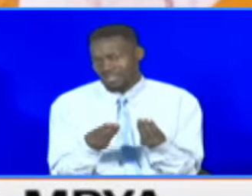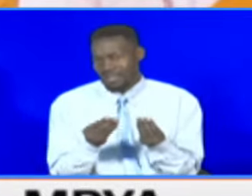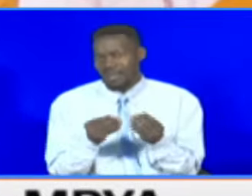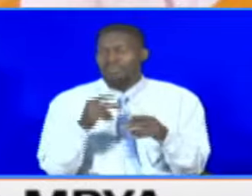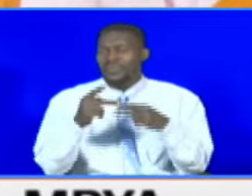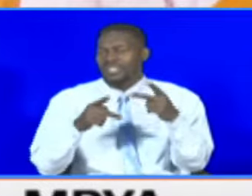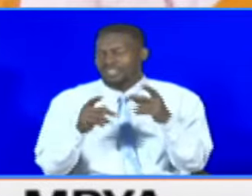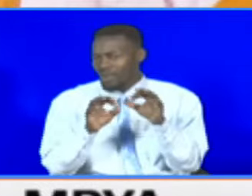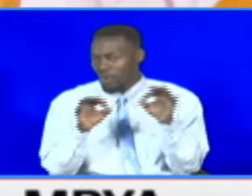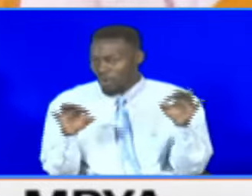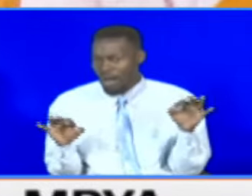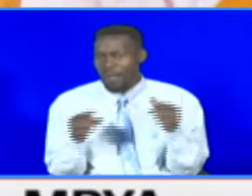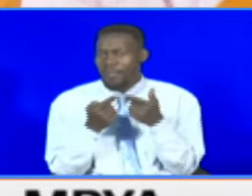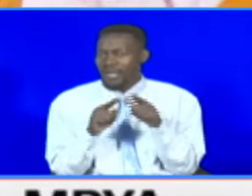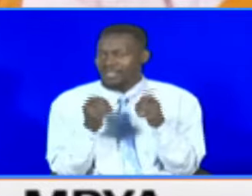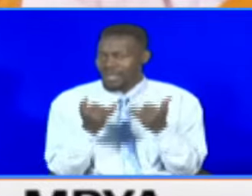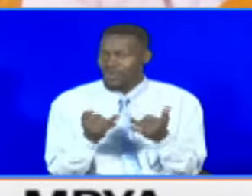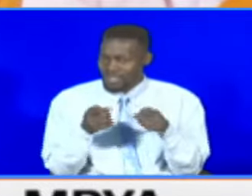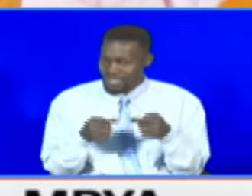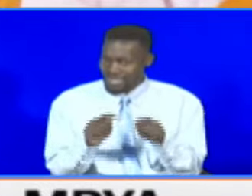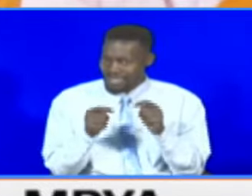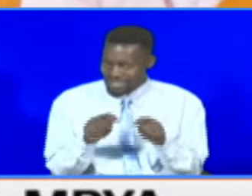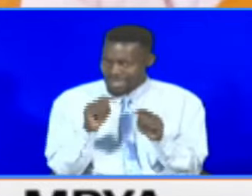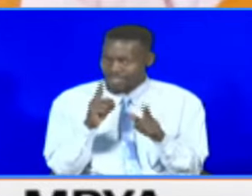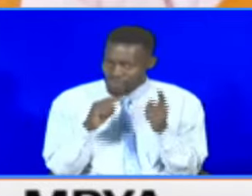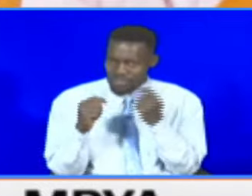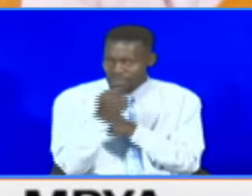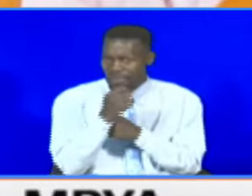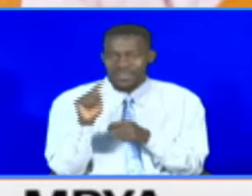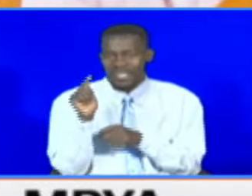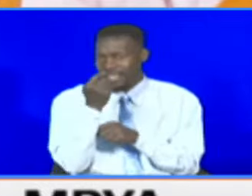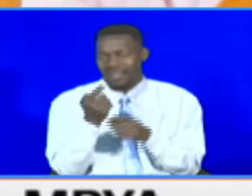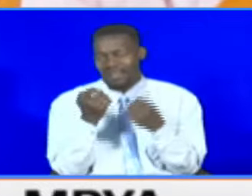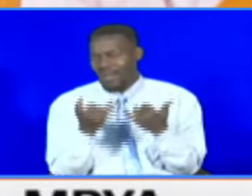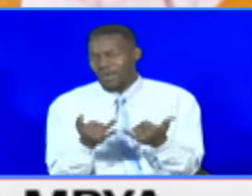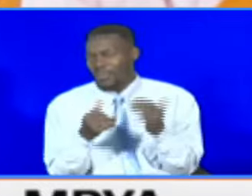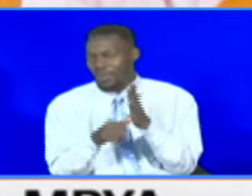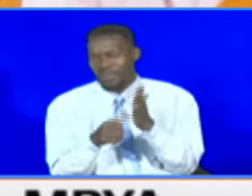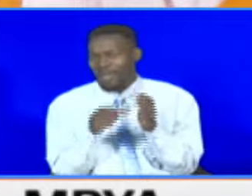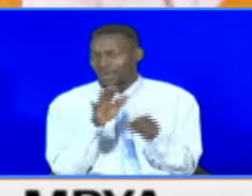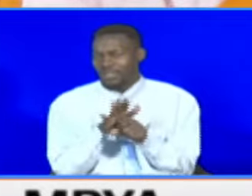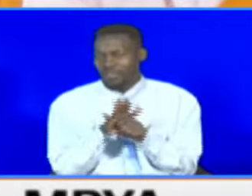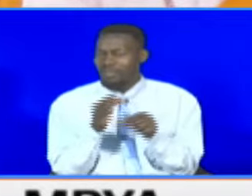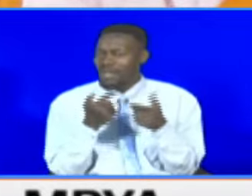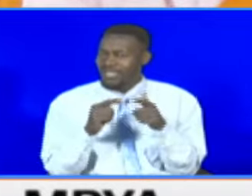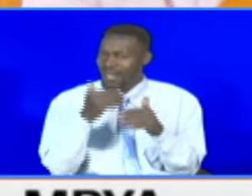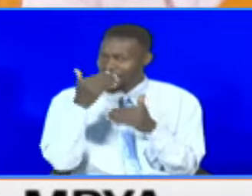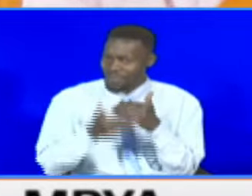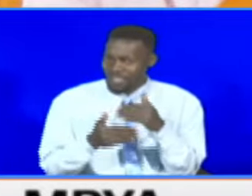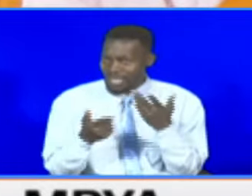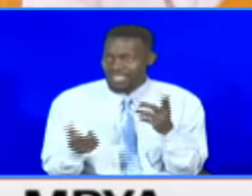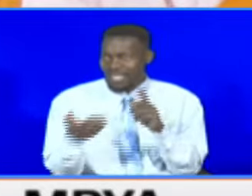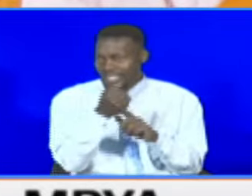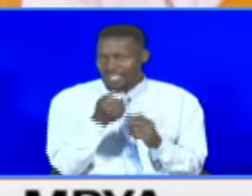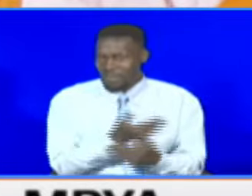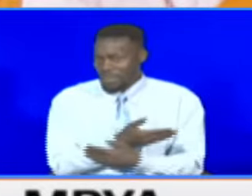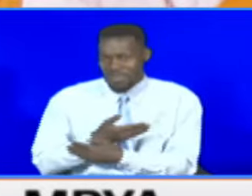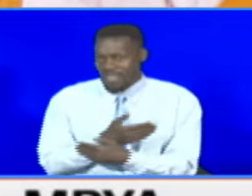hii transformation ya Kenya tunajaribu kuizalisha. Ndio mnaona iko msukosuko kidogo. Lakini saa ile mtoto amepatikana, si mambo inakuwa sawa